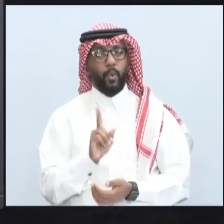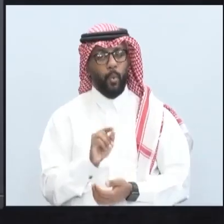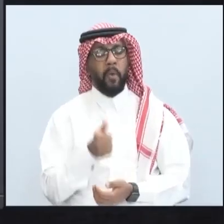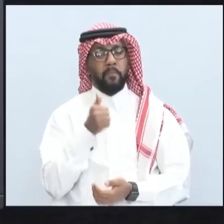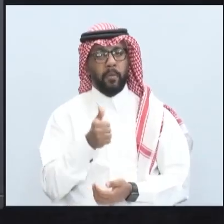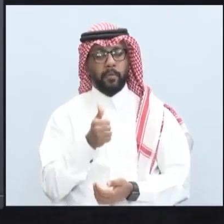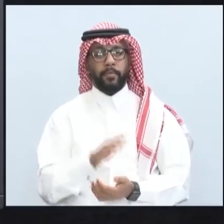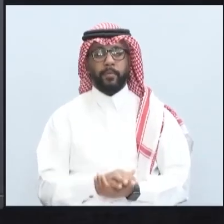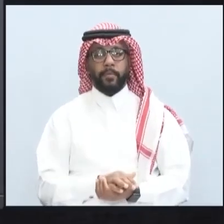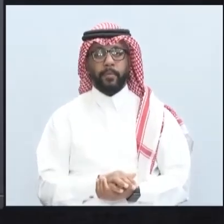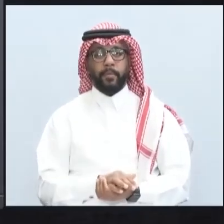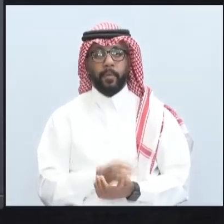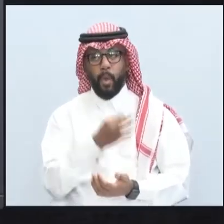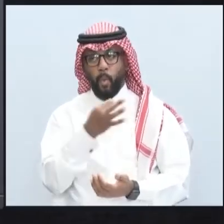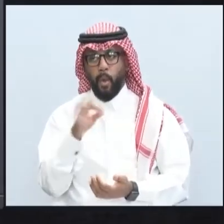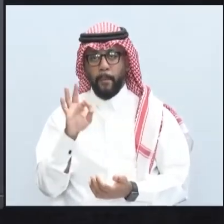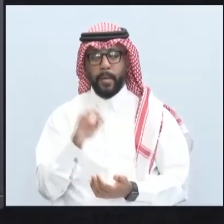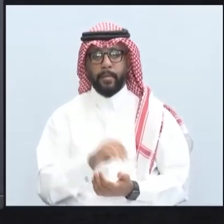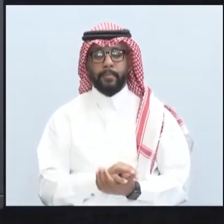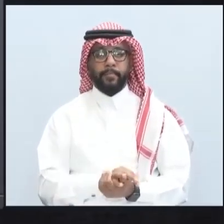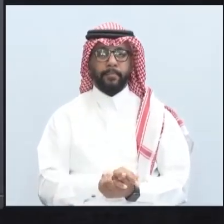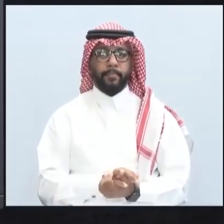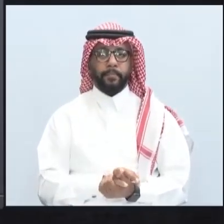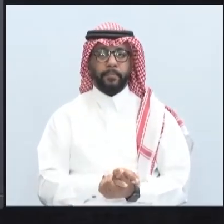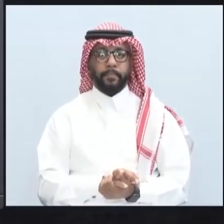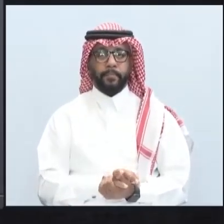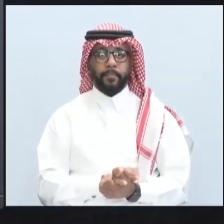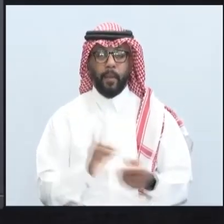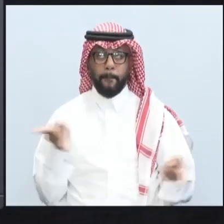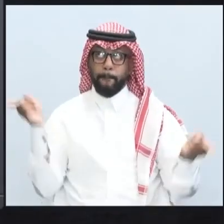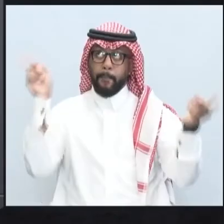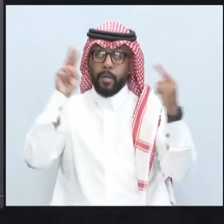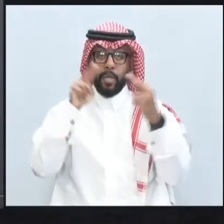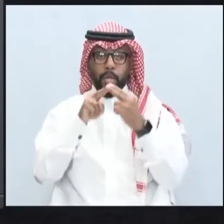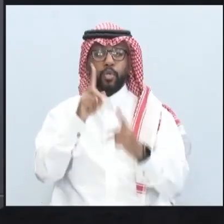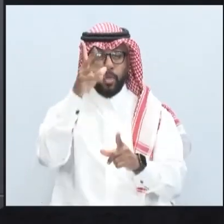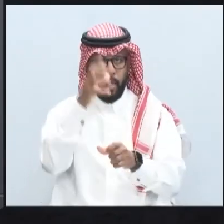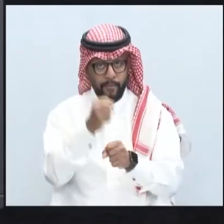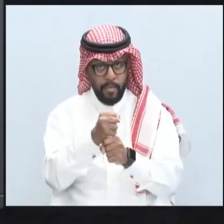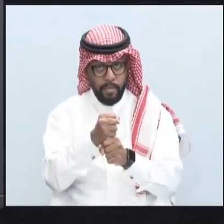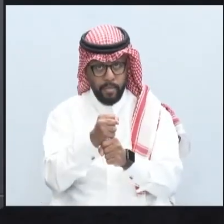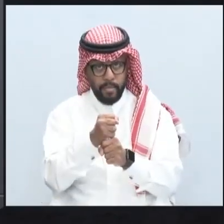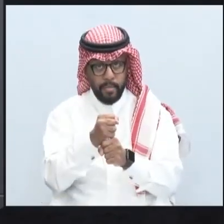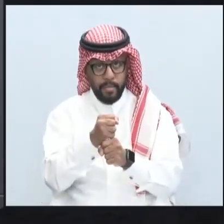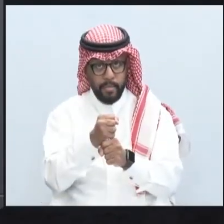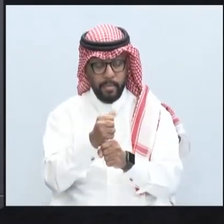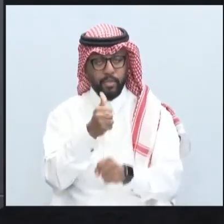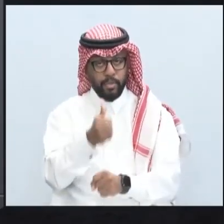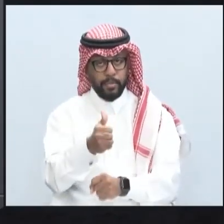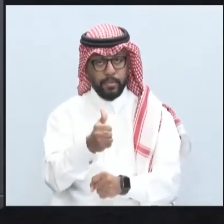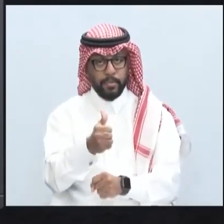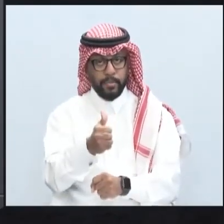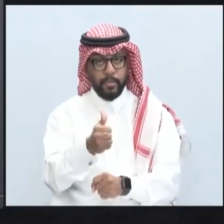التعليميه المتميزه والمتكامله الى الملتقى باذن الله عز وجل الحصه